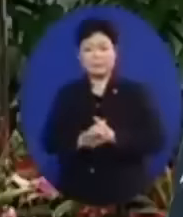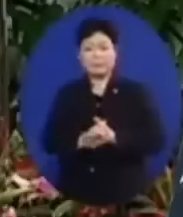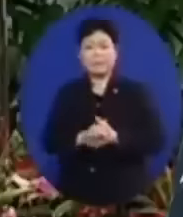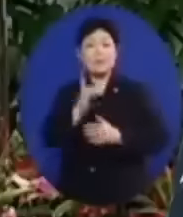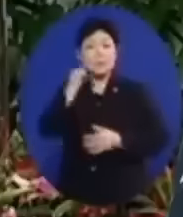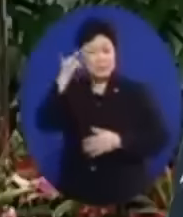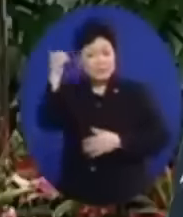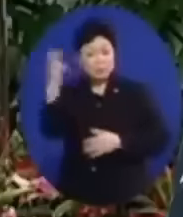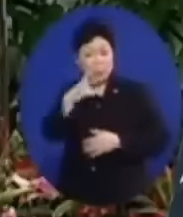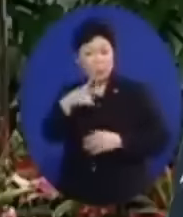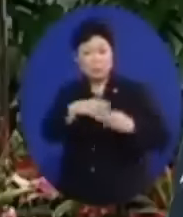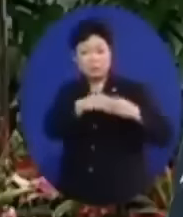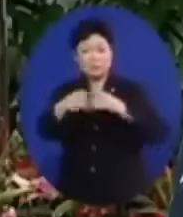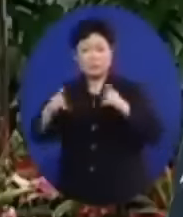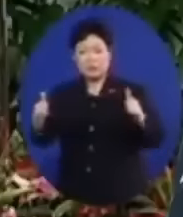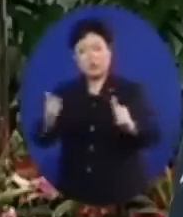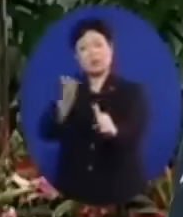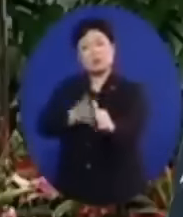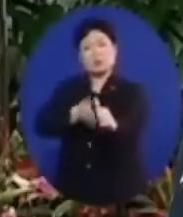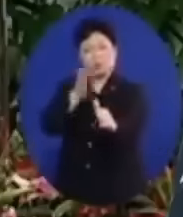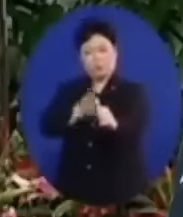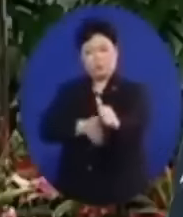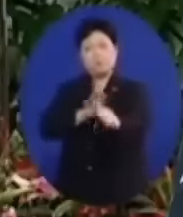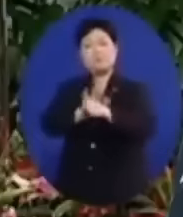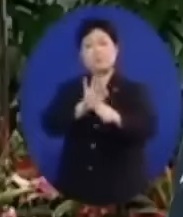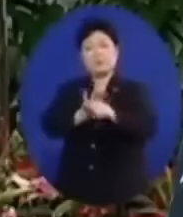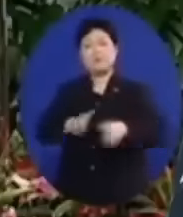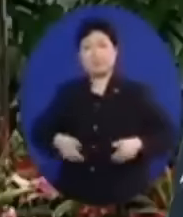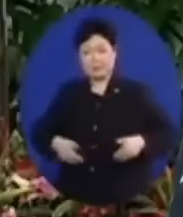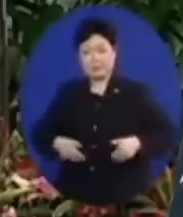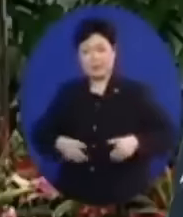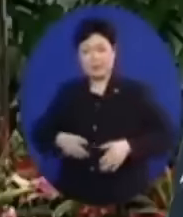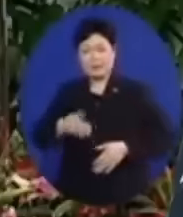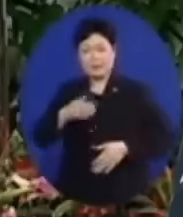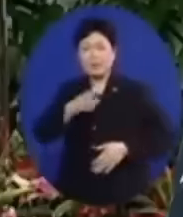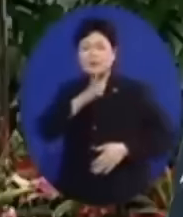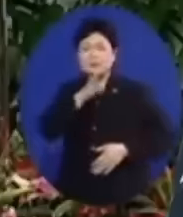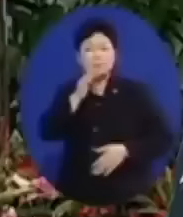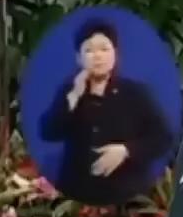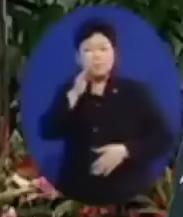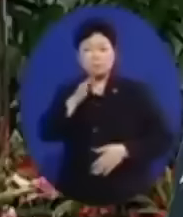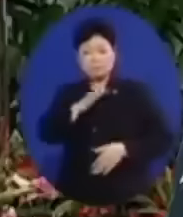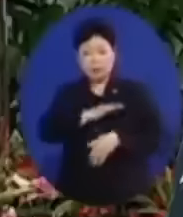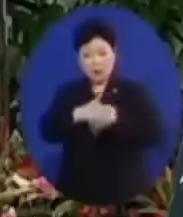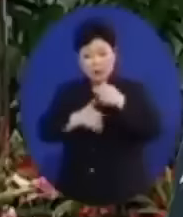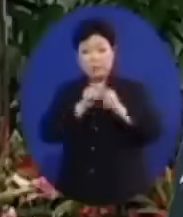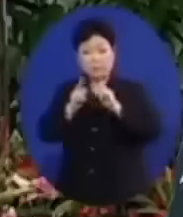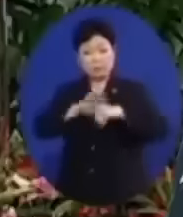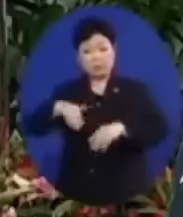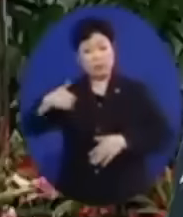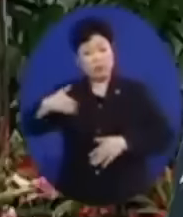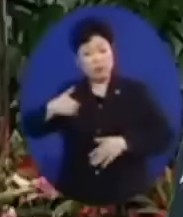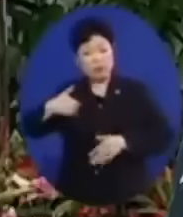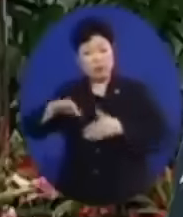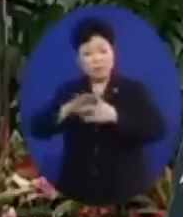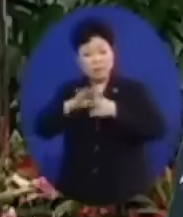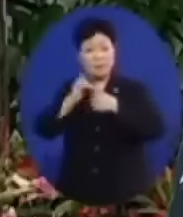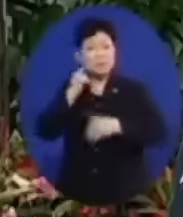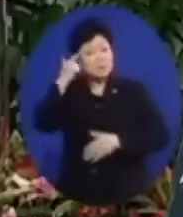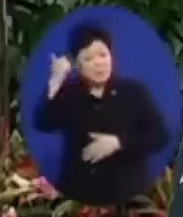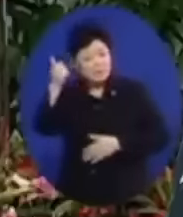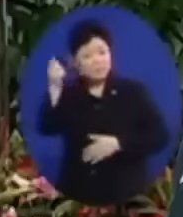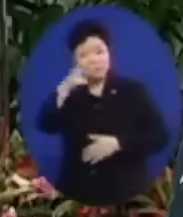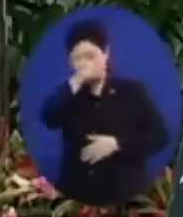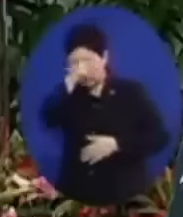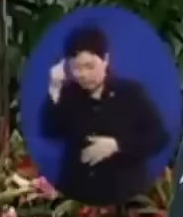도움을 구하십시오. 왜냐하면 내가 하나님 말씀을 잘 모를 때는 하나님 말씀을 잘 아는 목사님이나